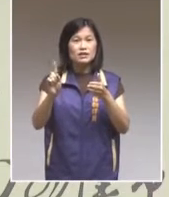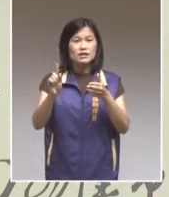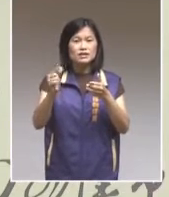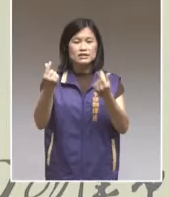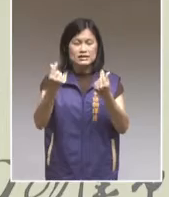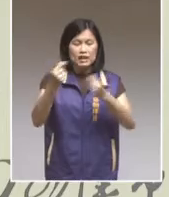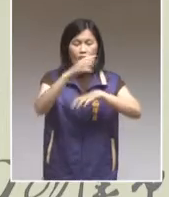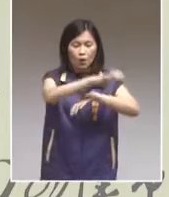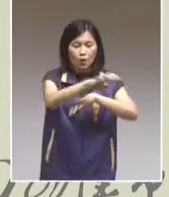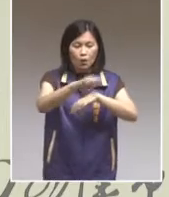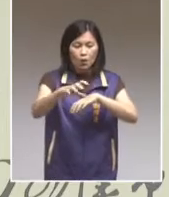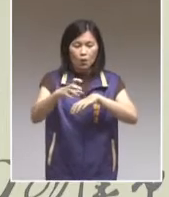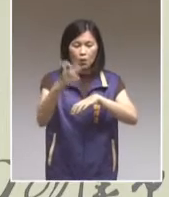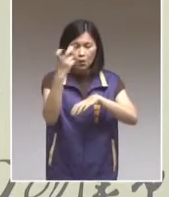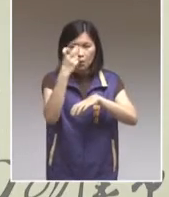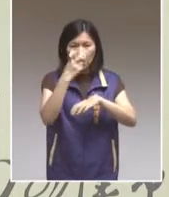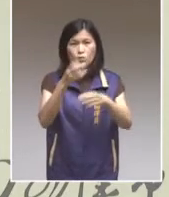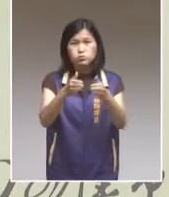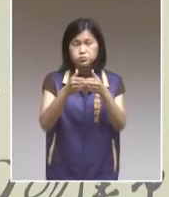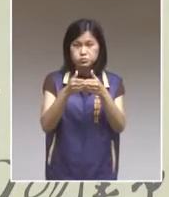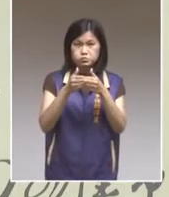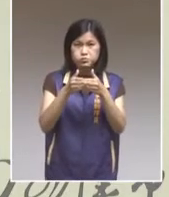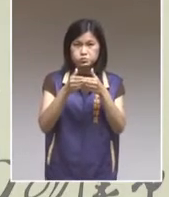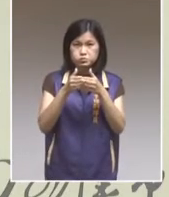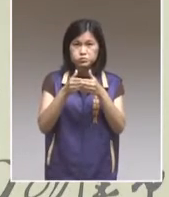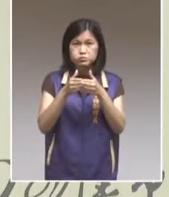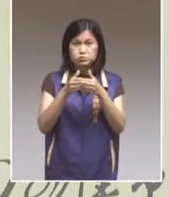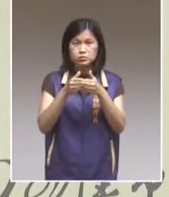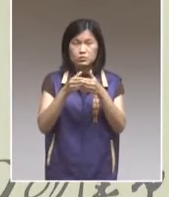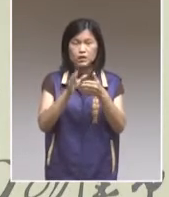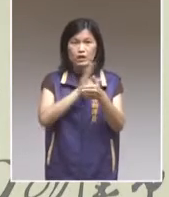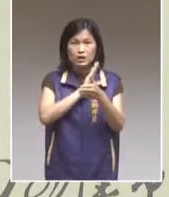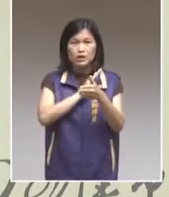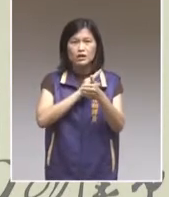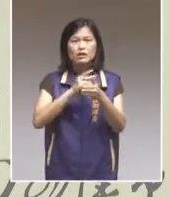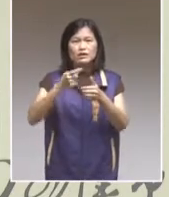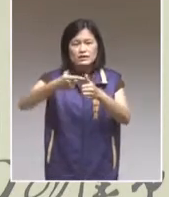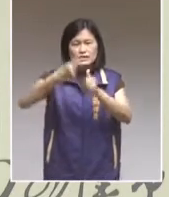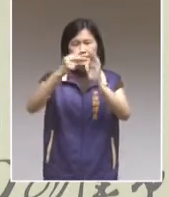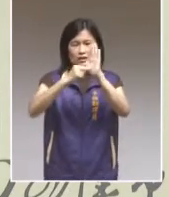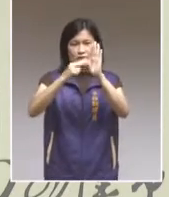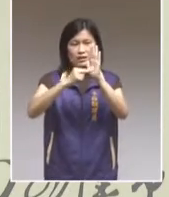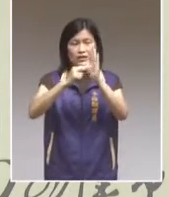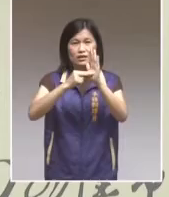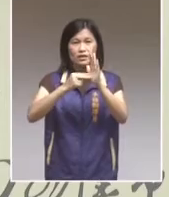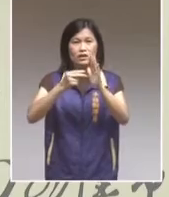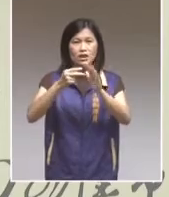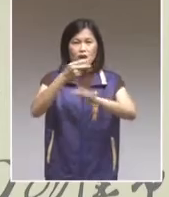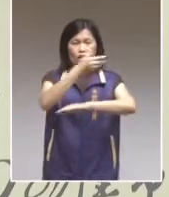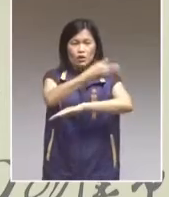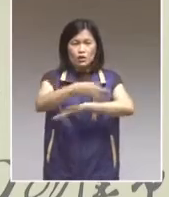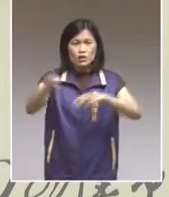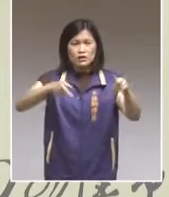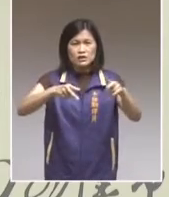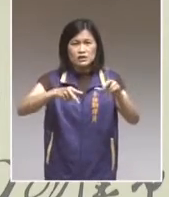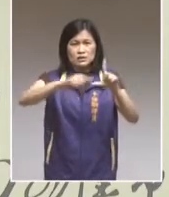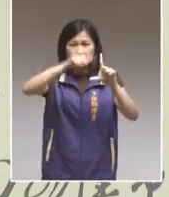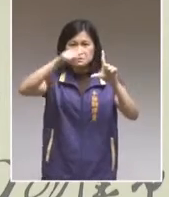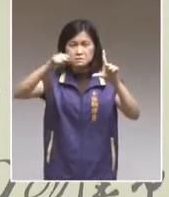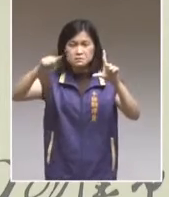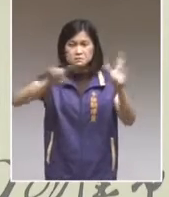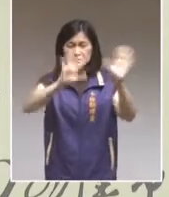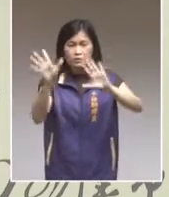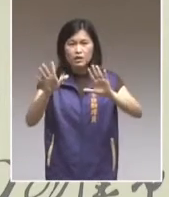环境的一个监测当然有其必要，这个部分先跟大家做个说明那流行的曲线今天已经超